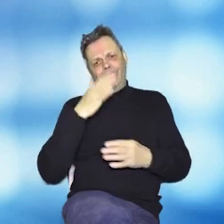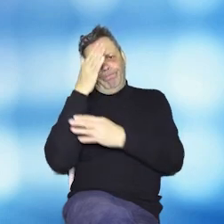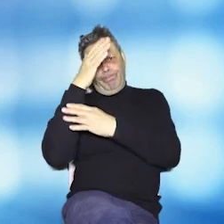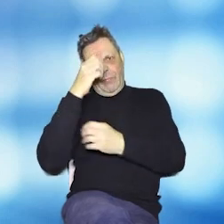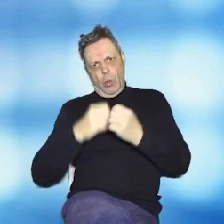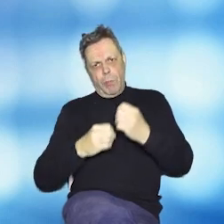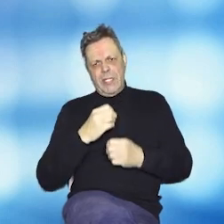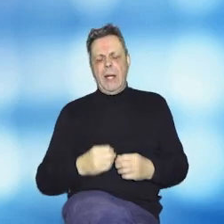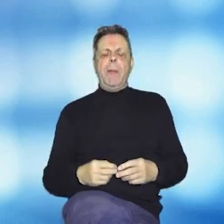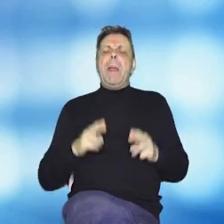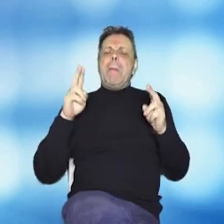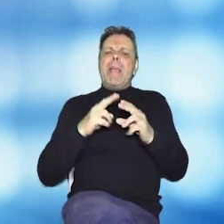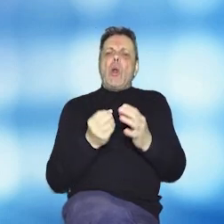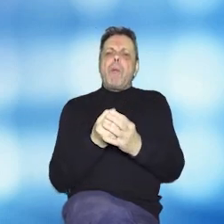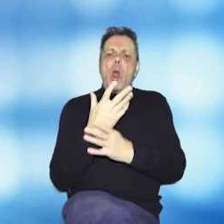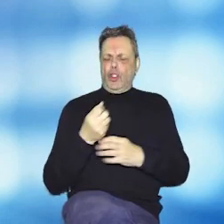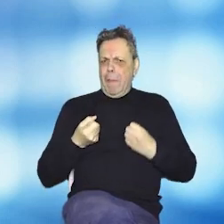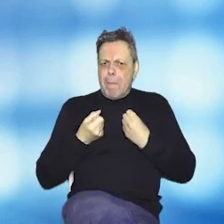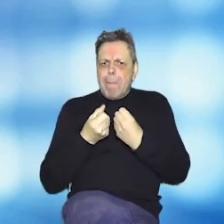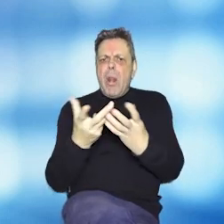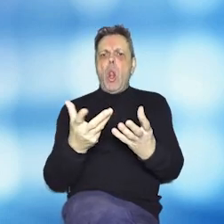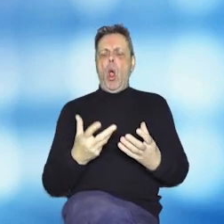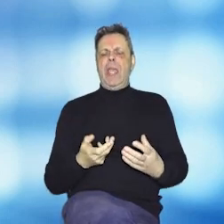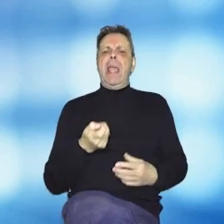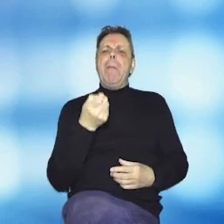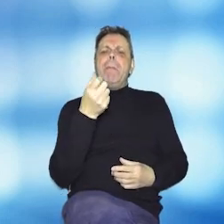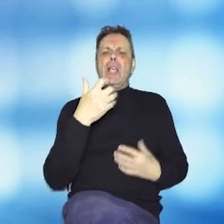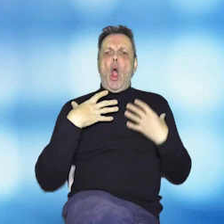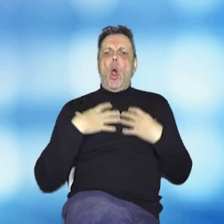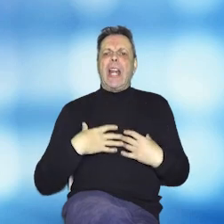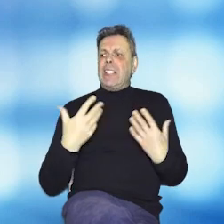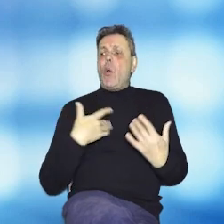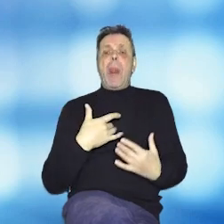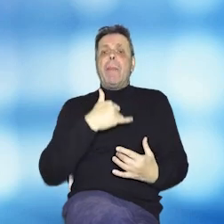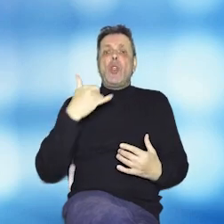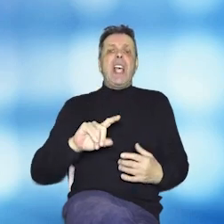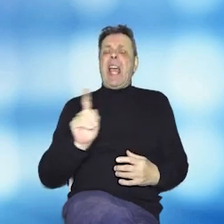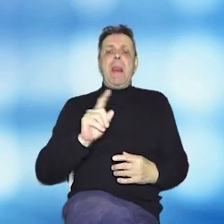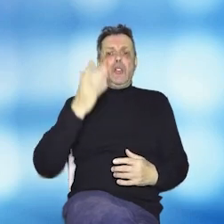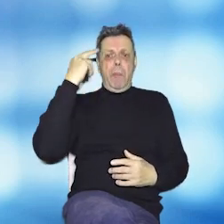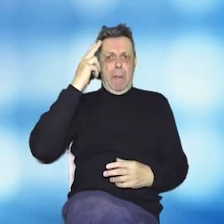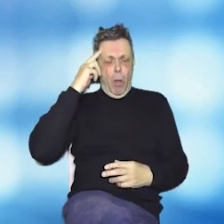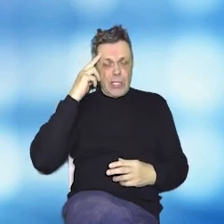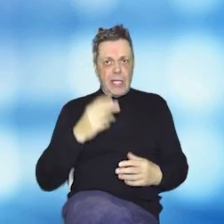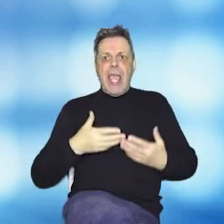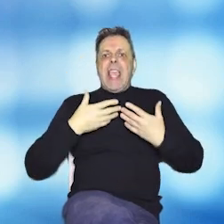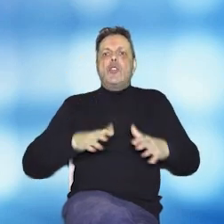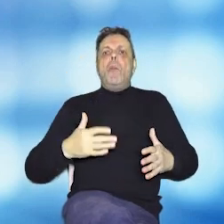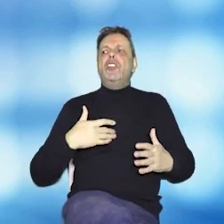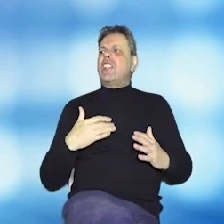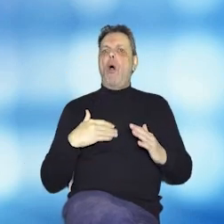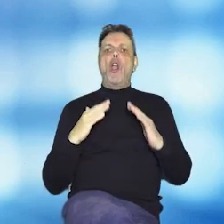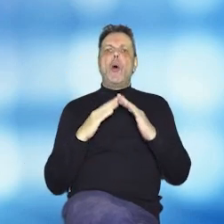zakomplicirati mikrobiološki, jer brojni mikroorganizmi koji nama do sada nisu možda niti poznati, izgubit će